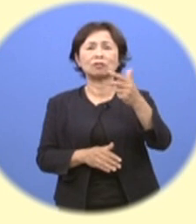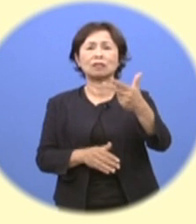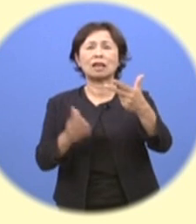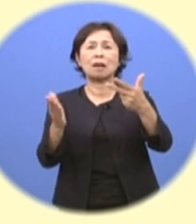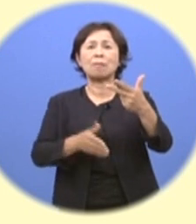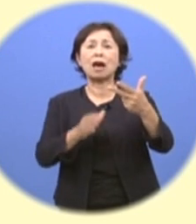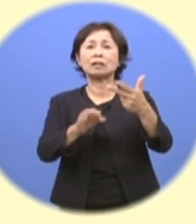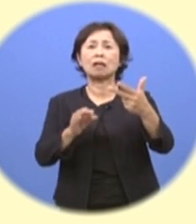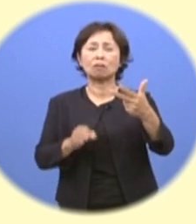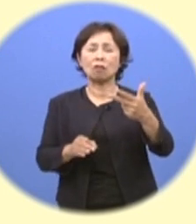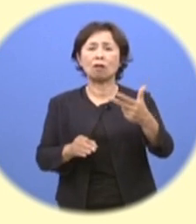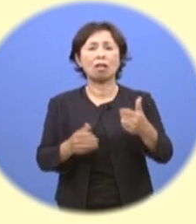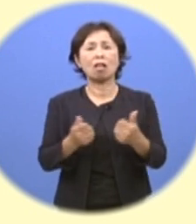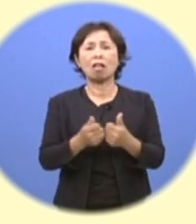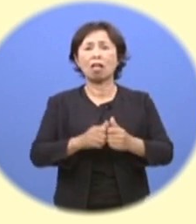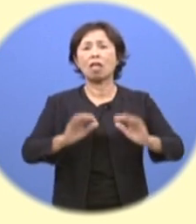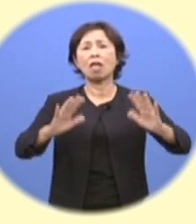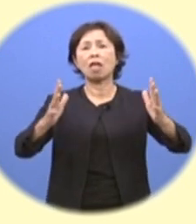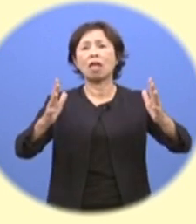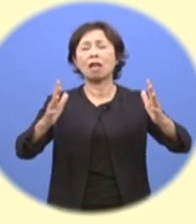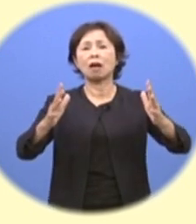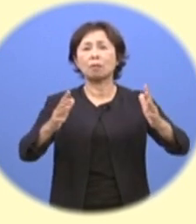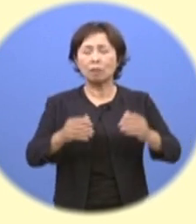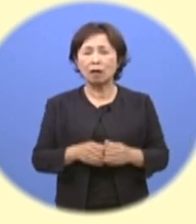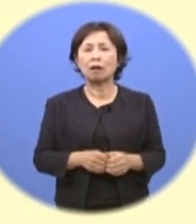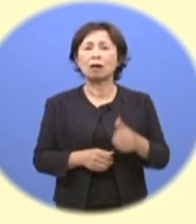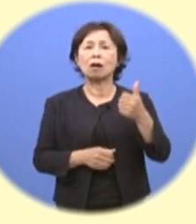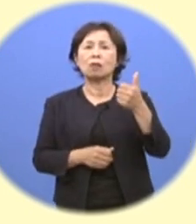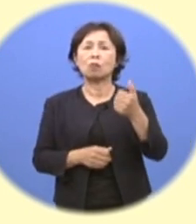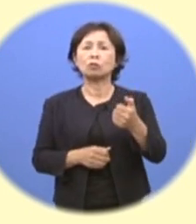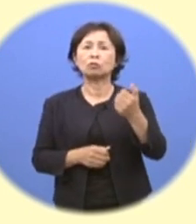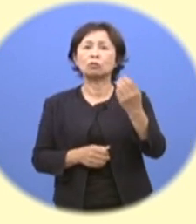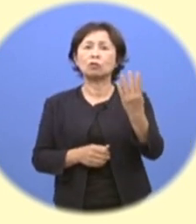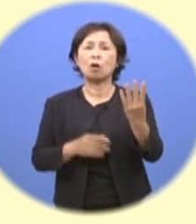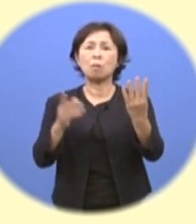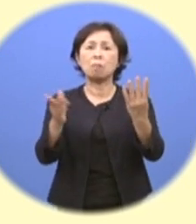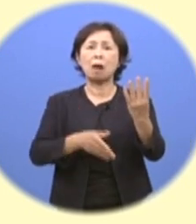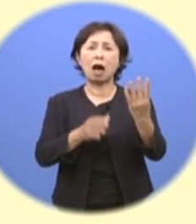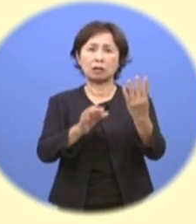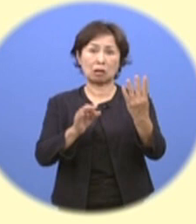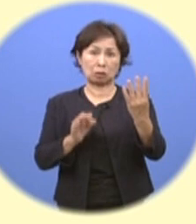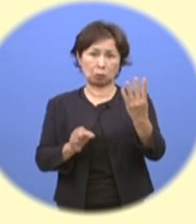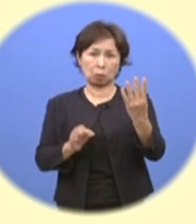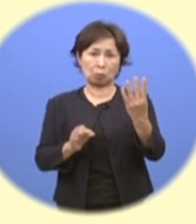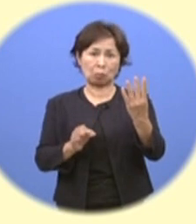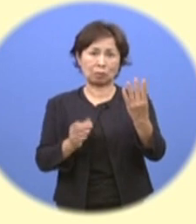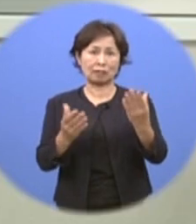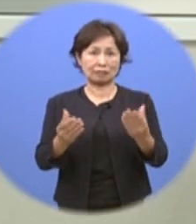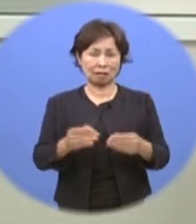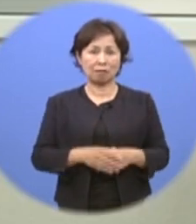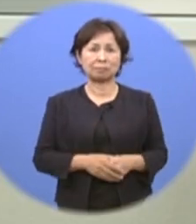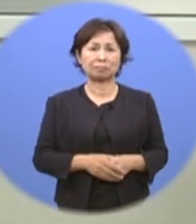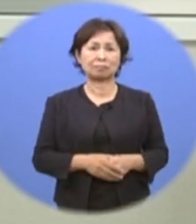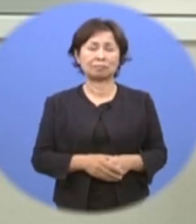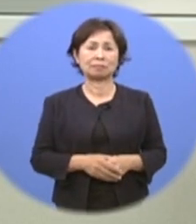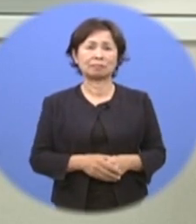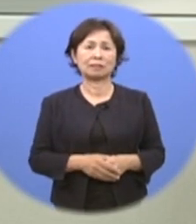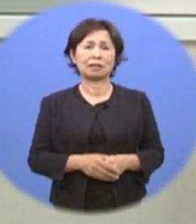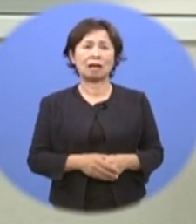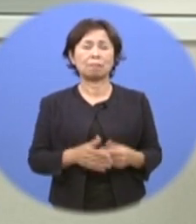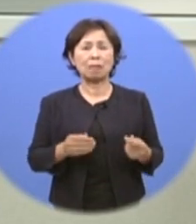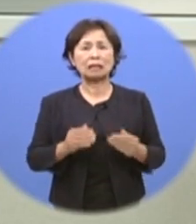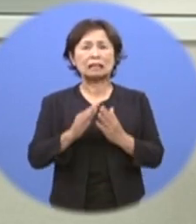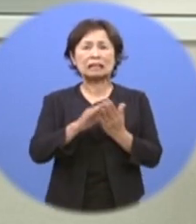37%、話し合ったことがないという回答は 54% でございました。やはりこの